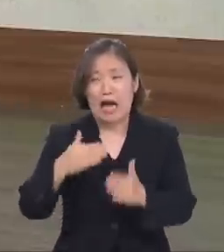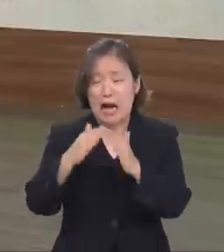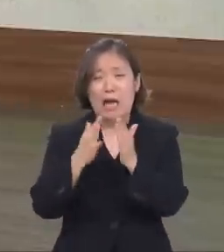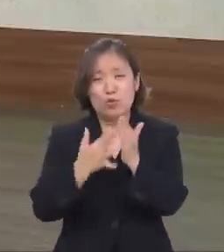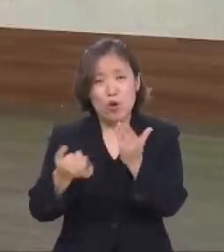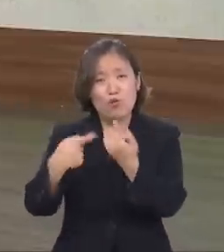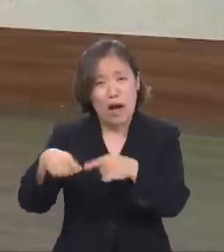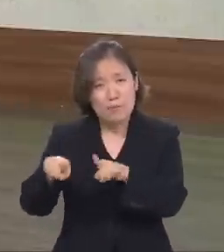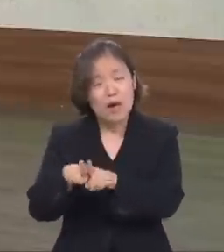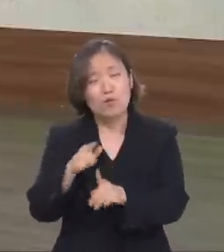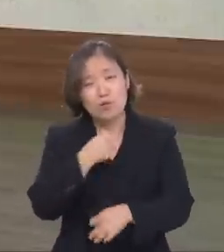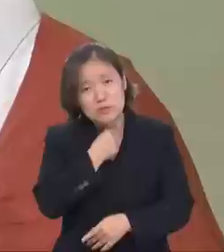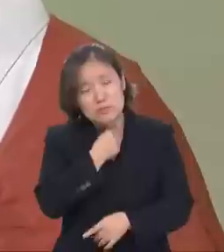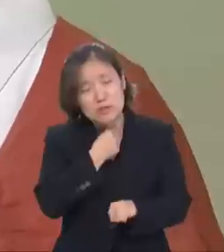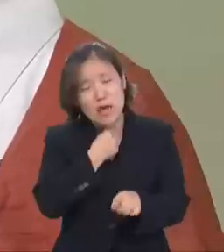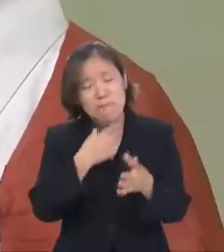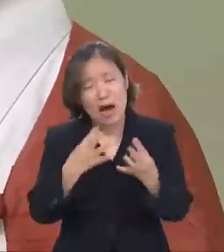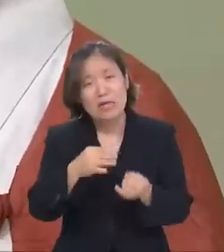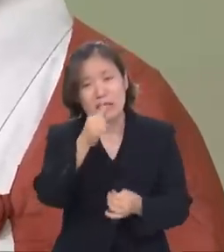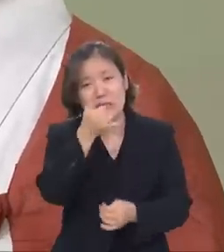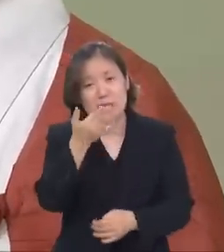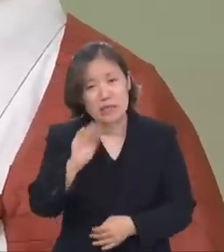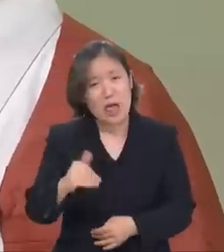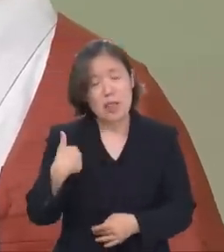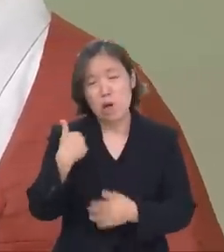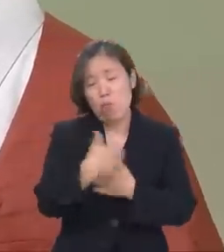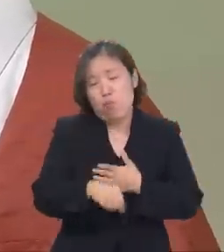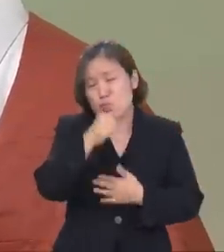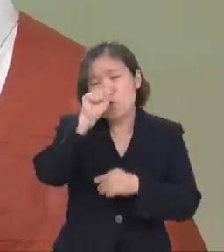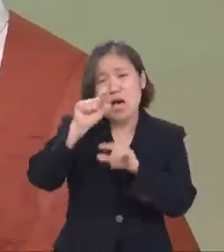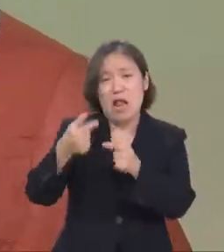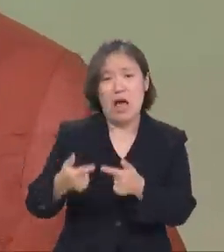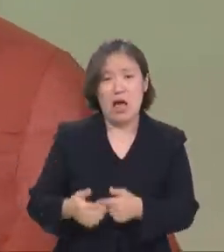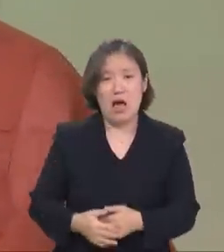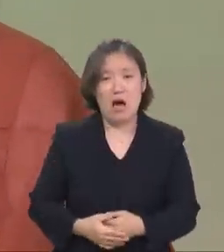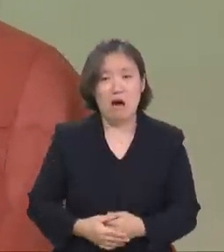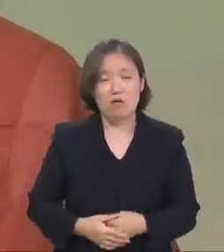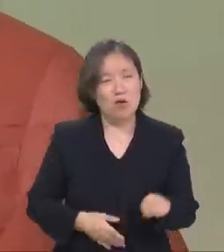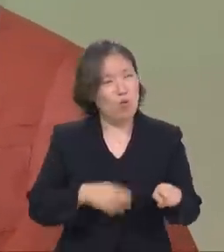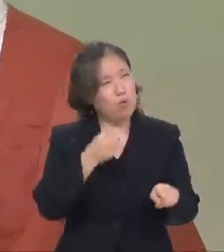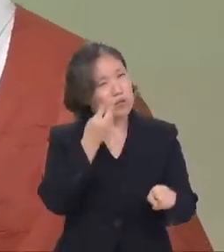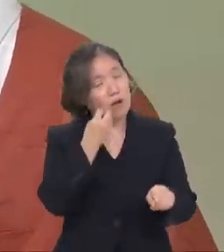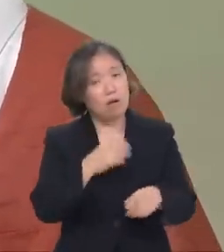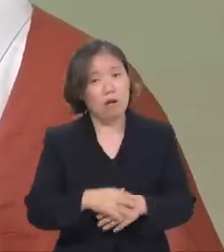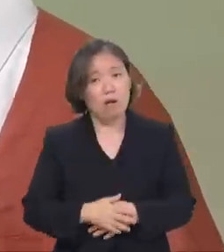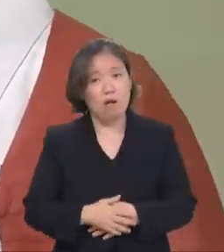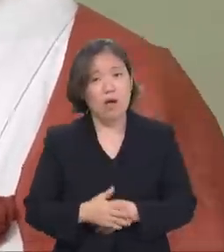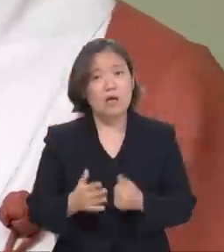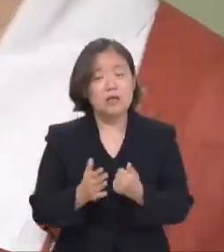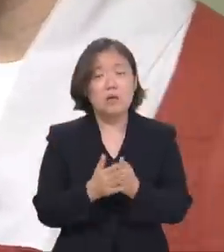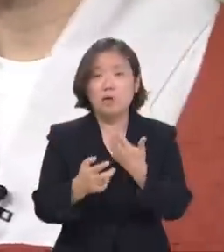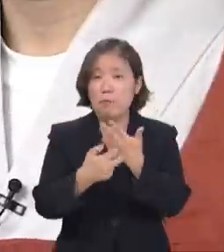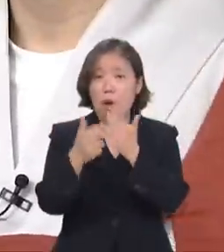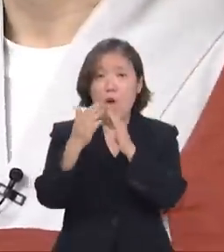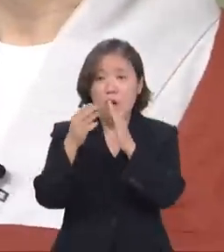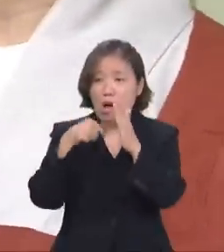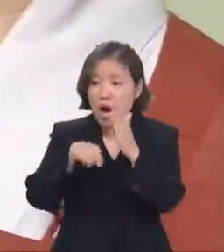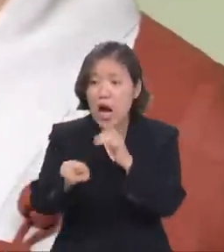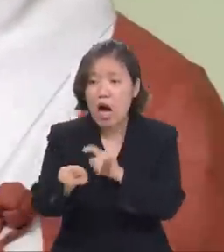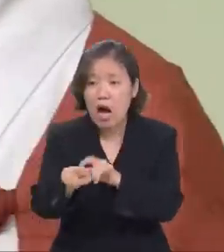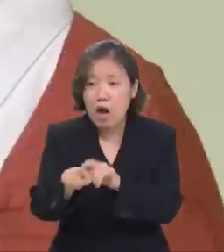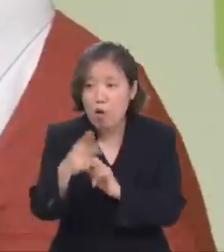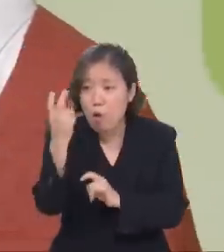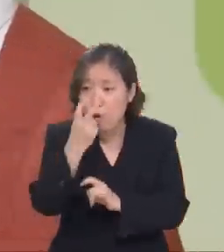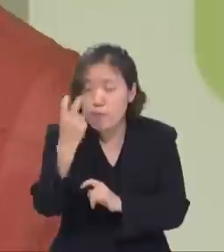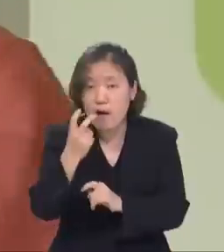많은데 몸 상태가 자꾸 이상해요 병원에 갔어요 병원에서